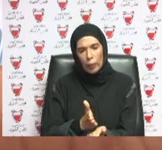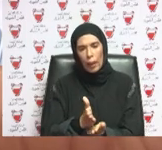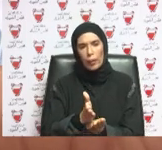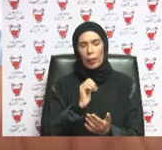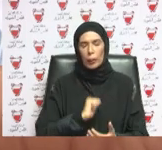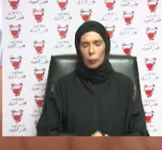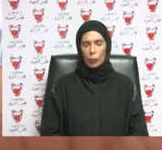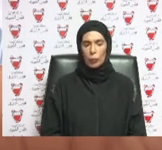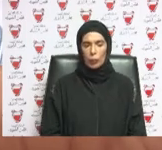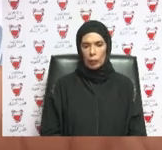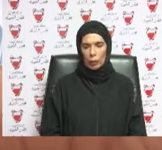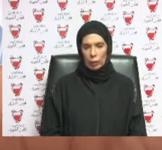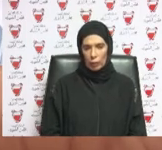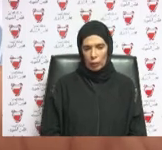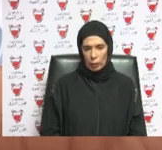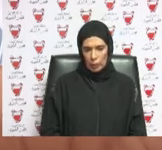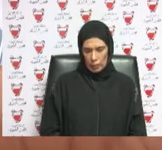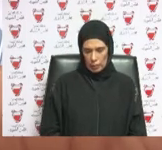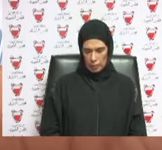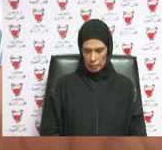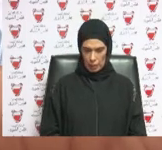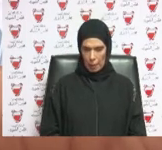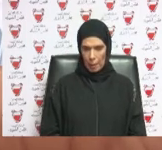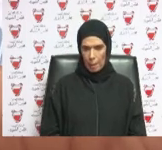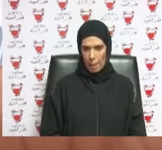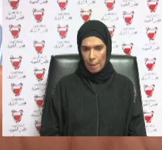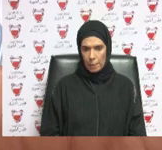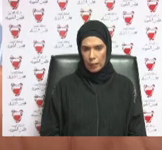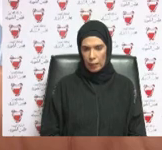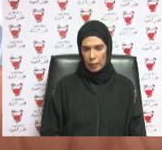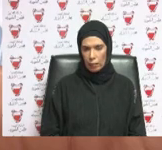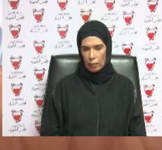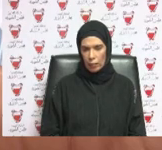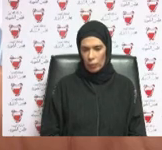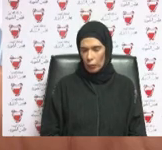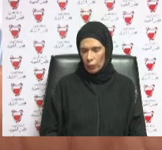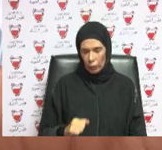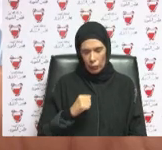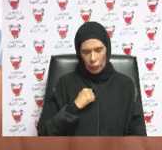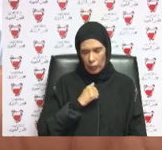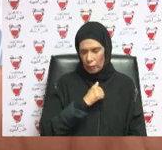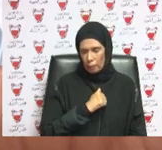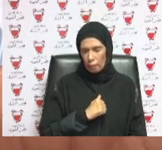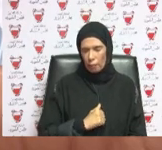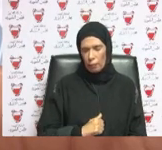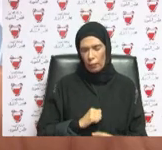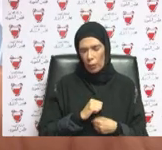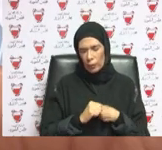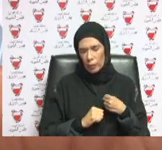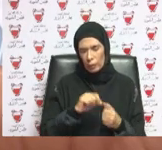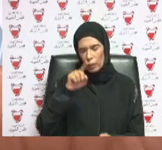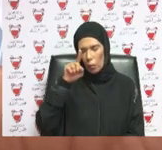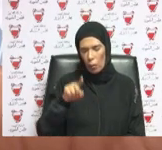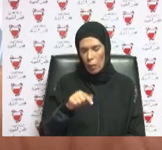الله العظيم. سيد الرئيس، لقد تلقينا ببالغ الحزن والأسى في يوم